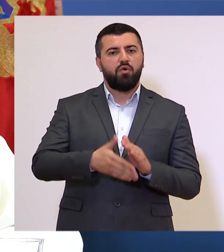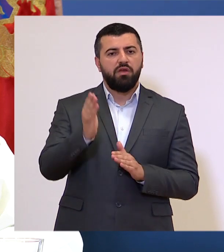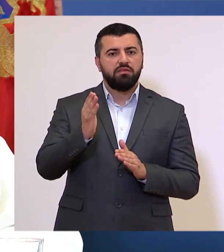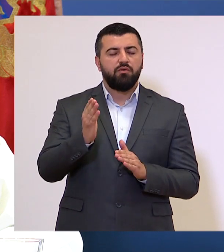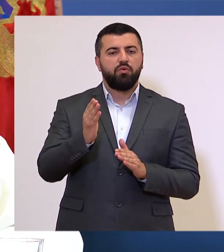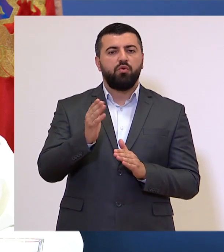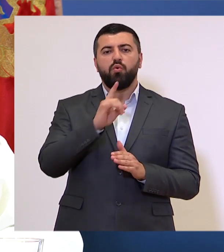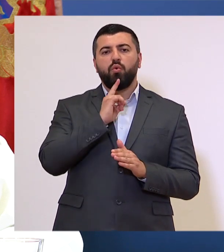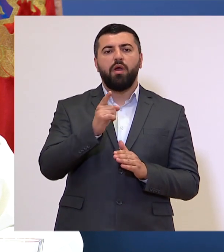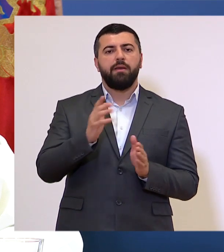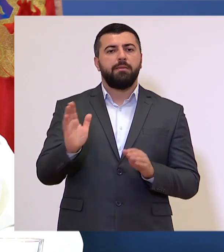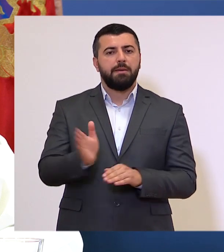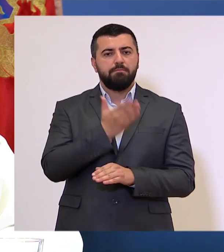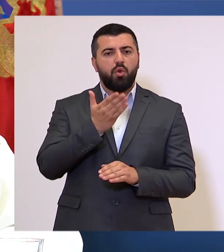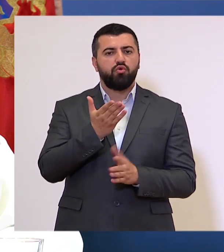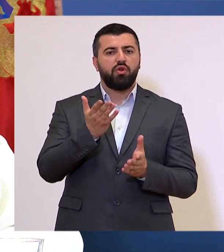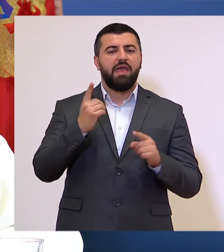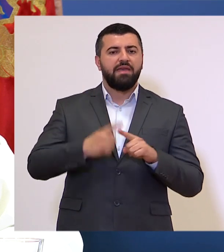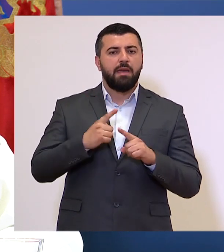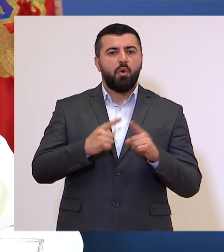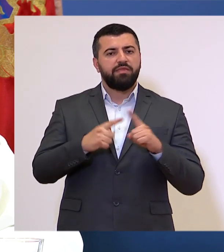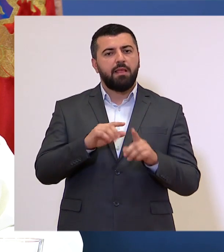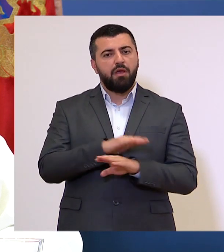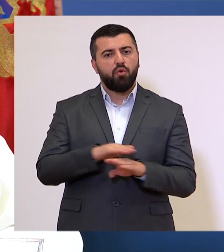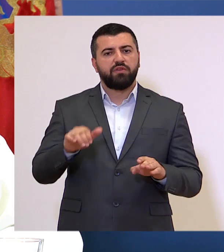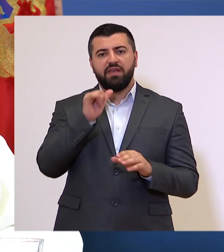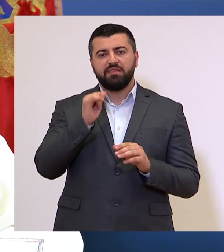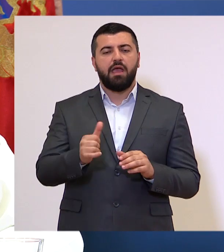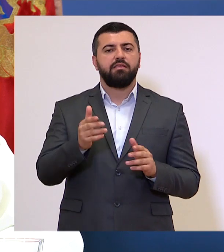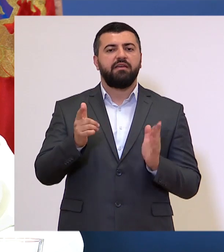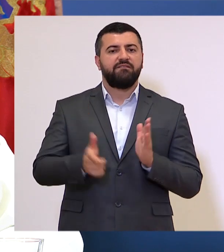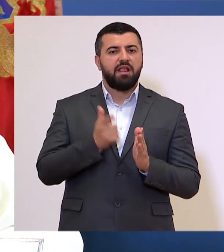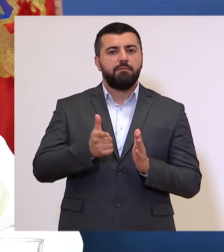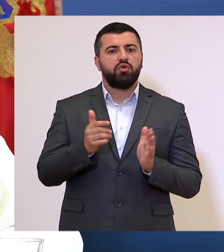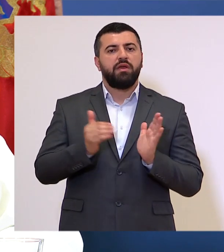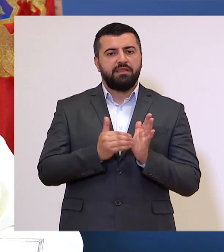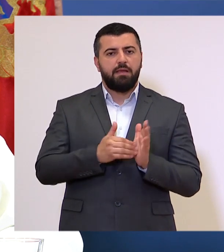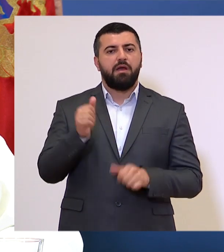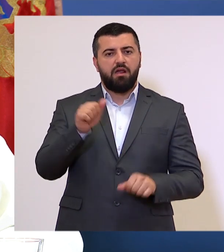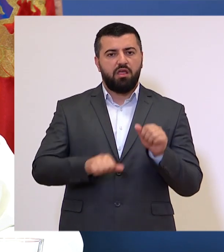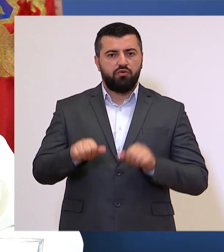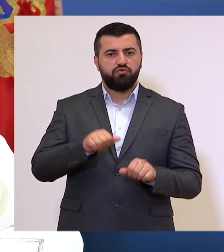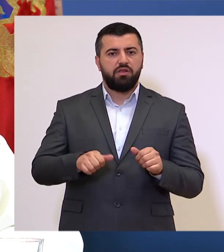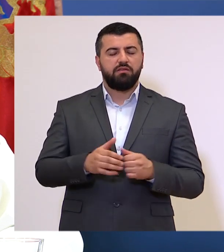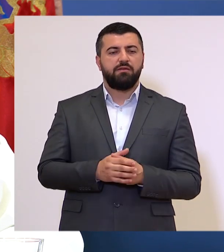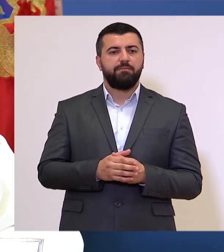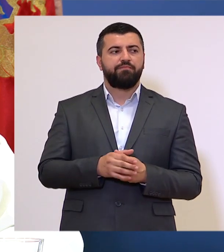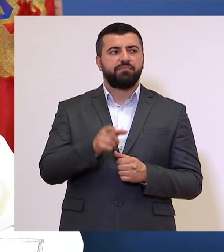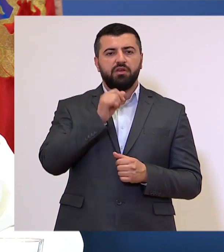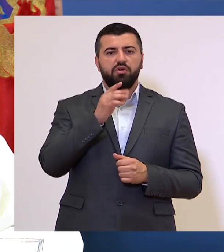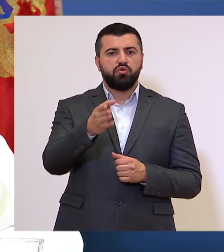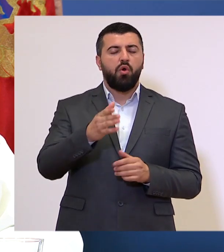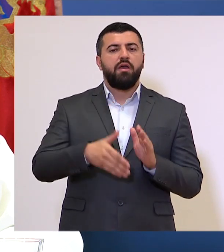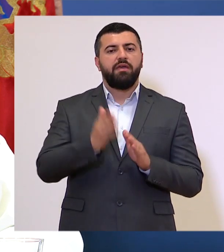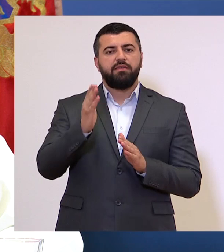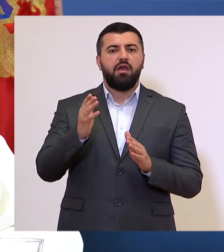bolesnici koji su prošli radio i hemioterapiju i sada su u optimalnom vremenu za hirurško liječenje. I iza toga idu